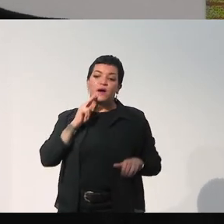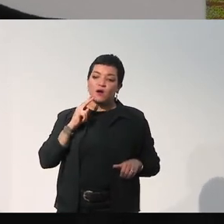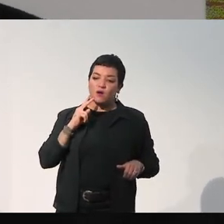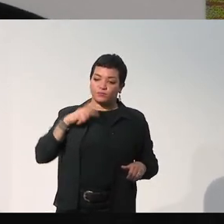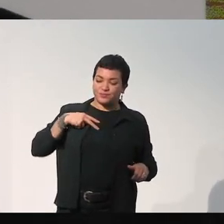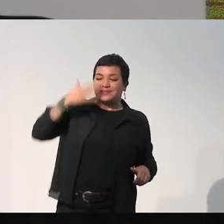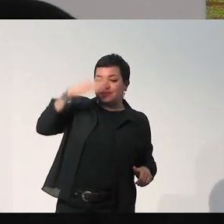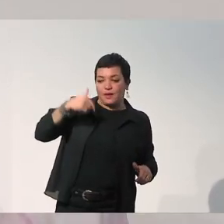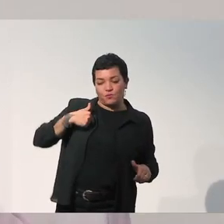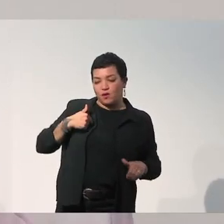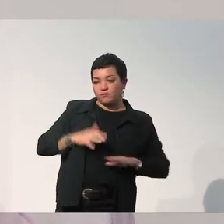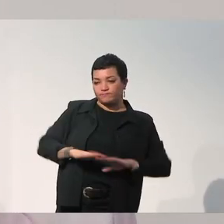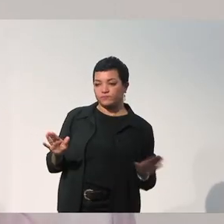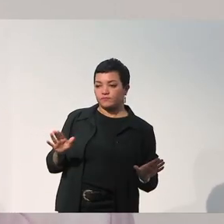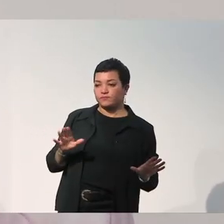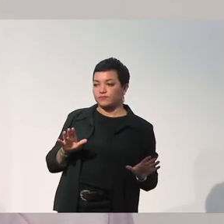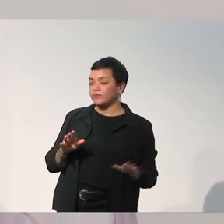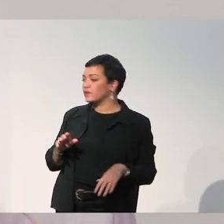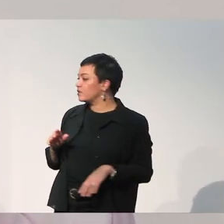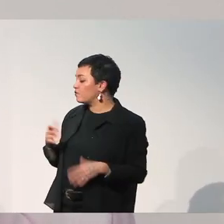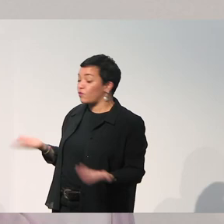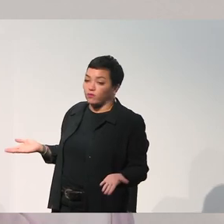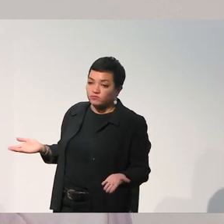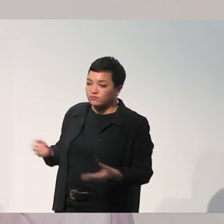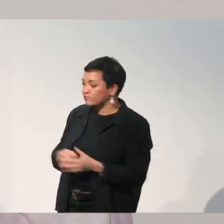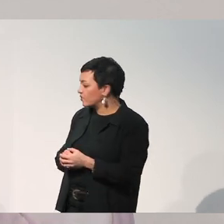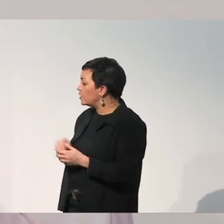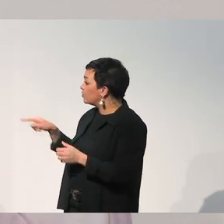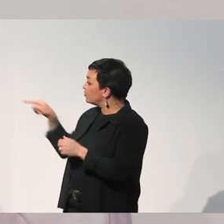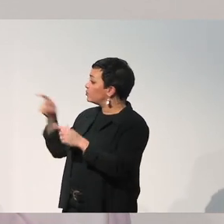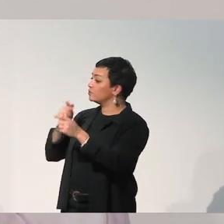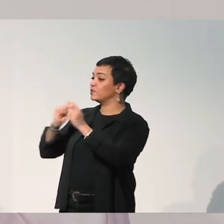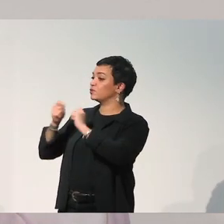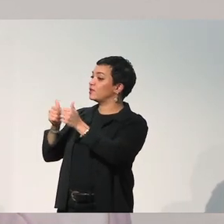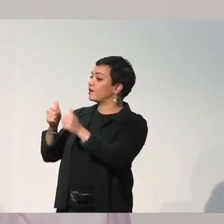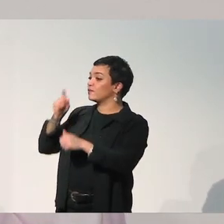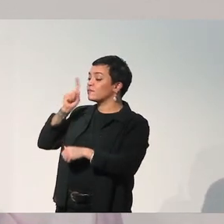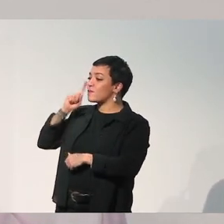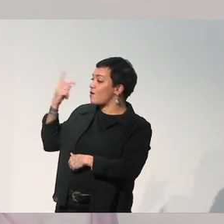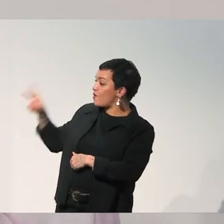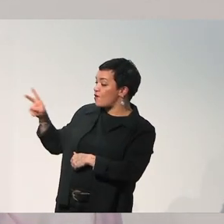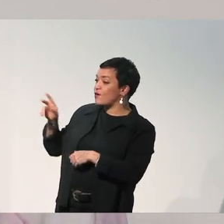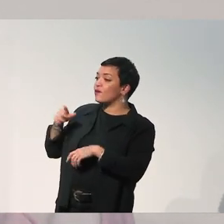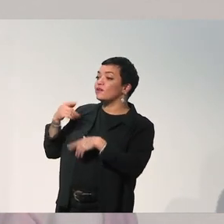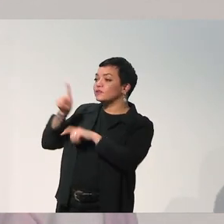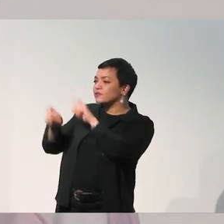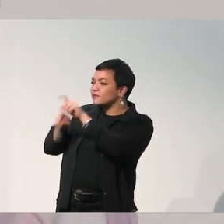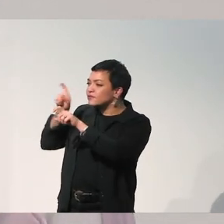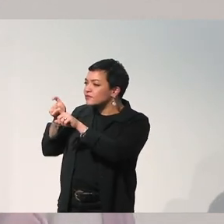Et donc, voilà. Mais donc, effectivement, après, c'est en échangeant avec votre mère que vous avez réalisé que, ben, il y avait des questions à